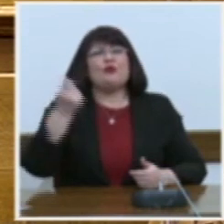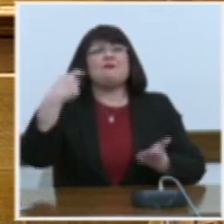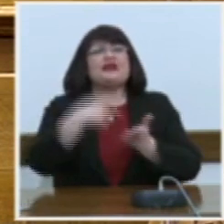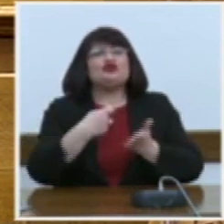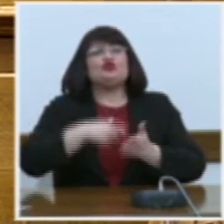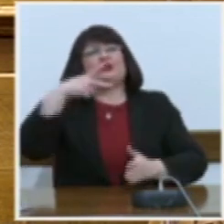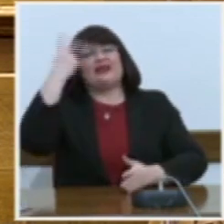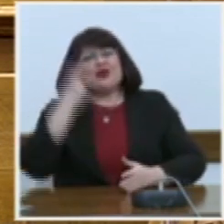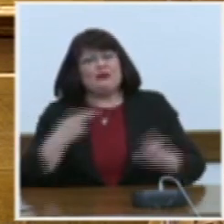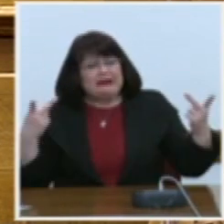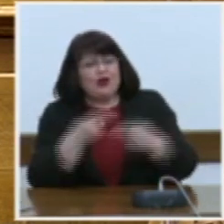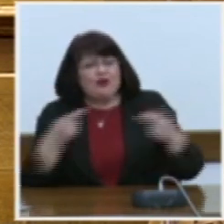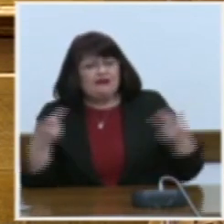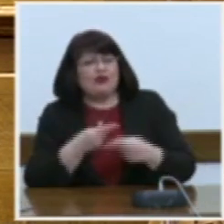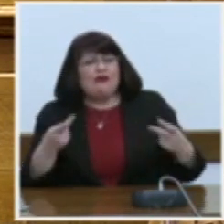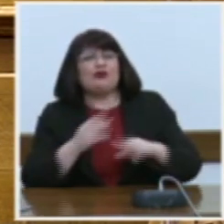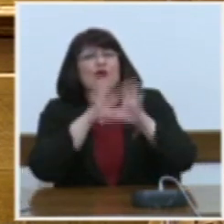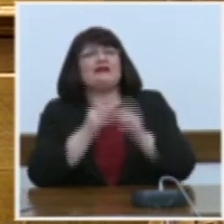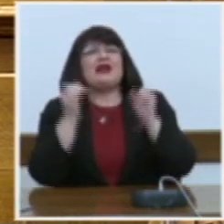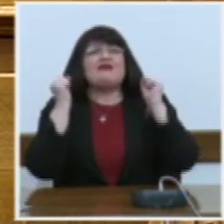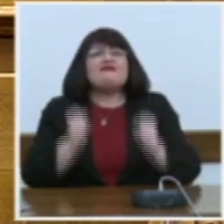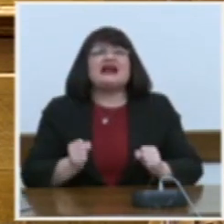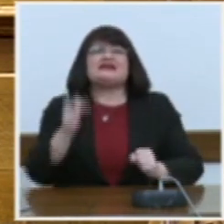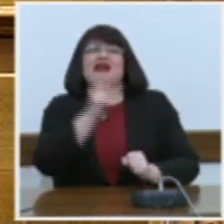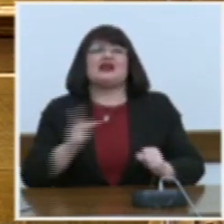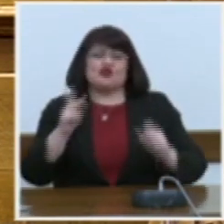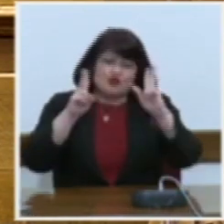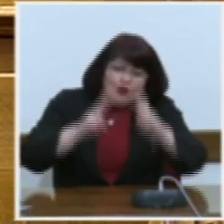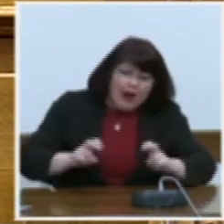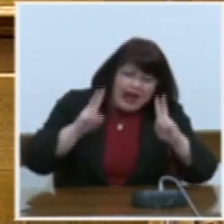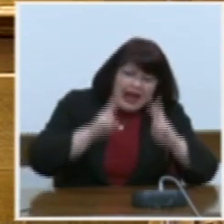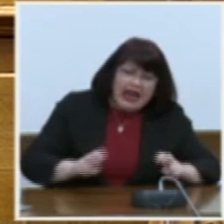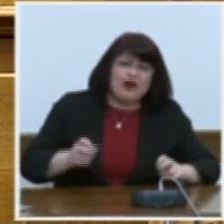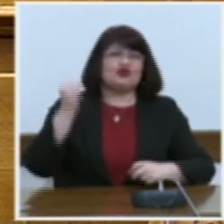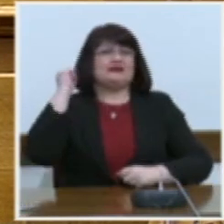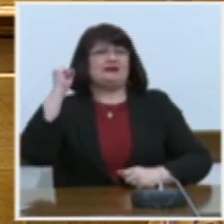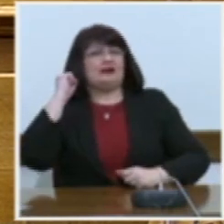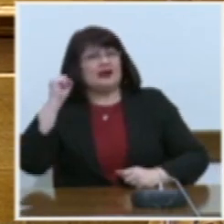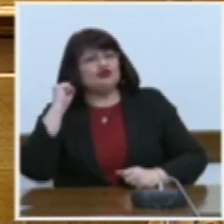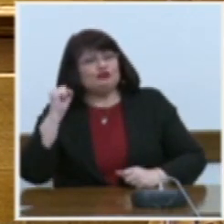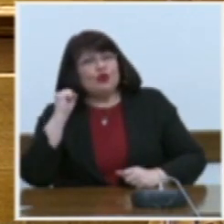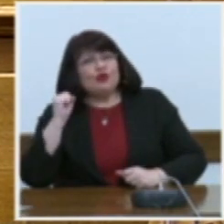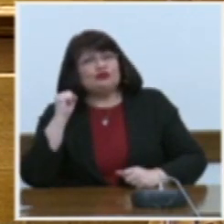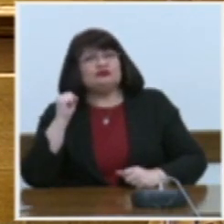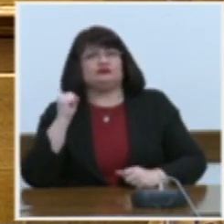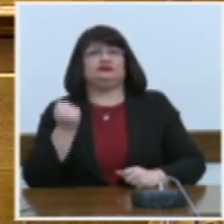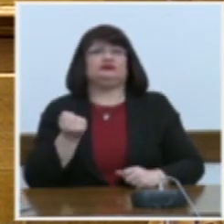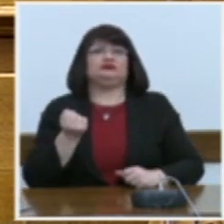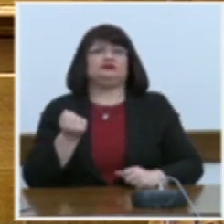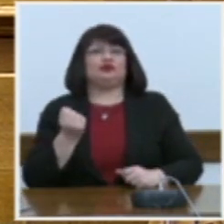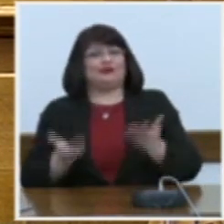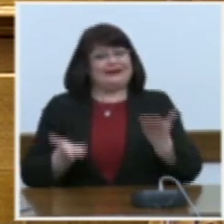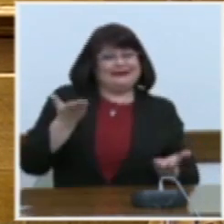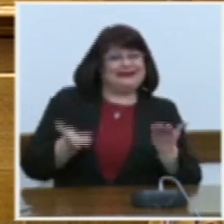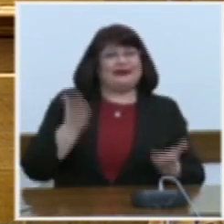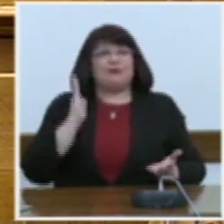δικαιώματα, το στοιχειώδη κοινωνικό έλεγχο, το συνδικαλισμό που είναι κάποιο αντίβαρο σε